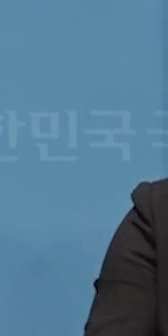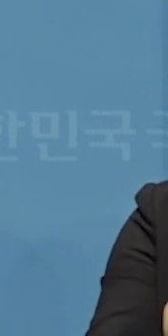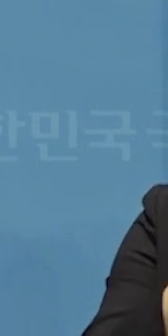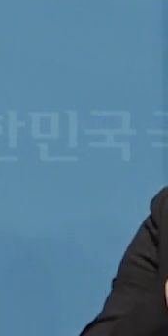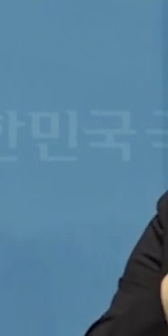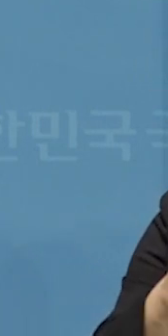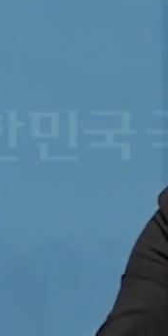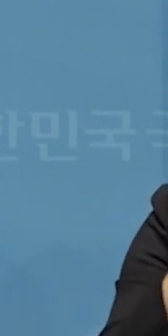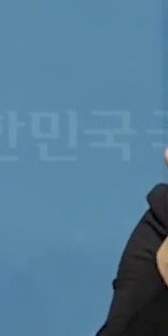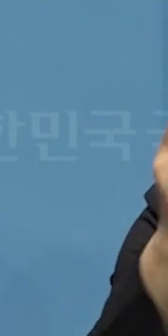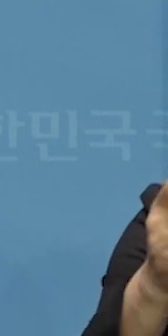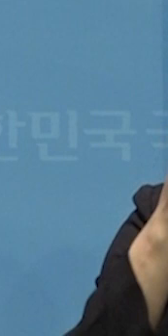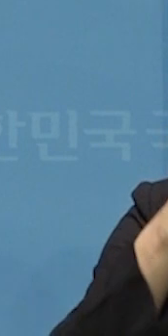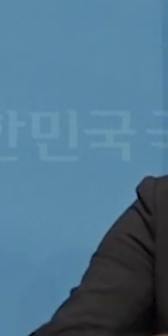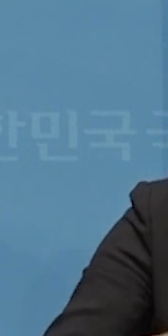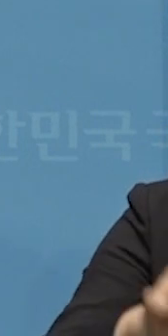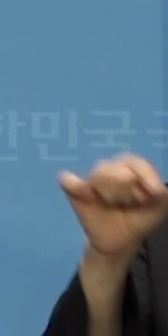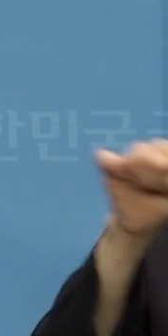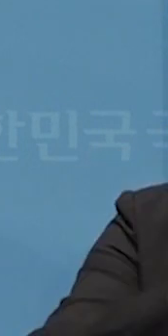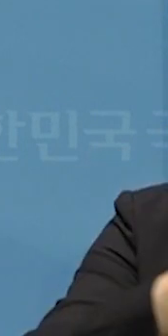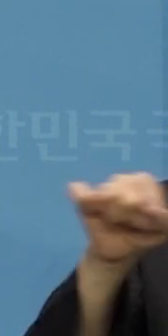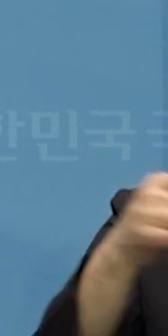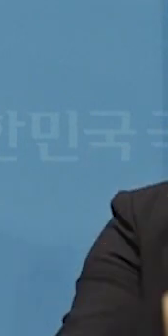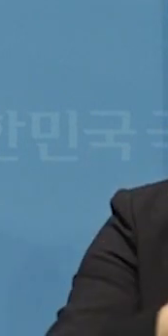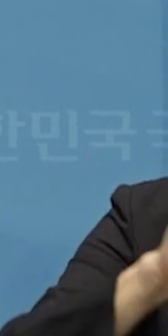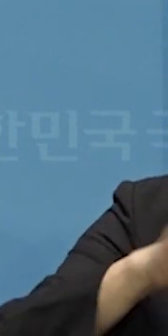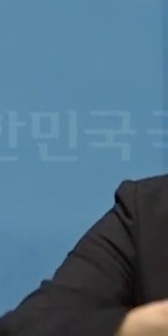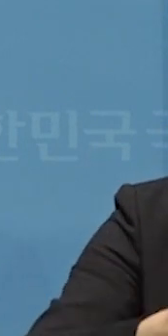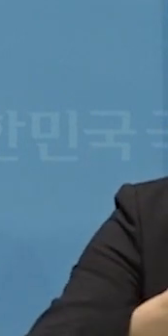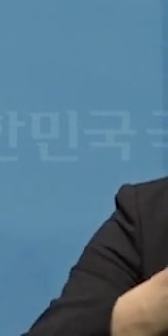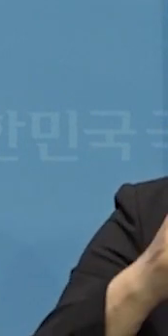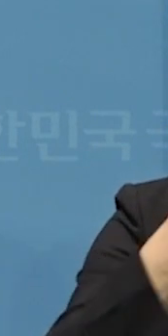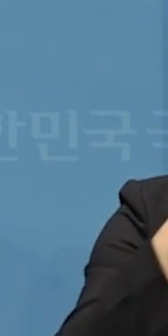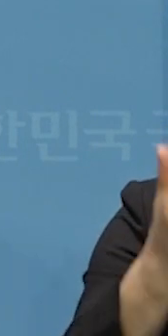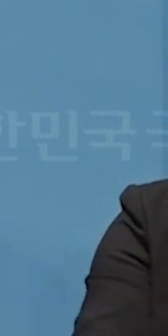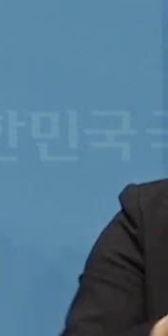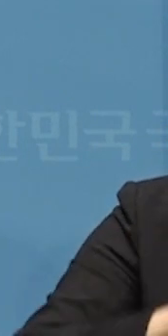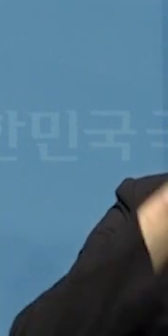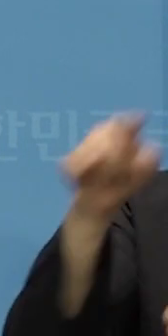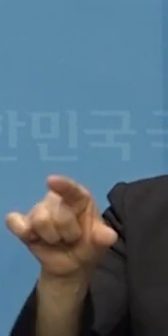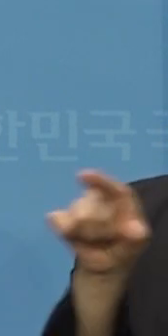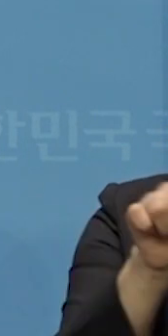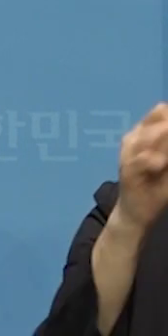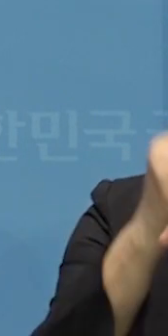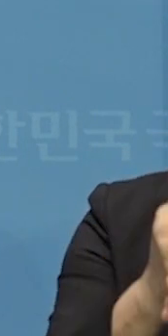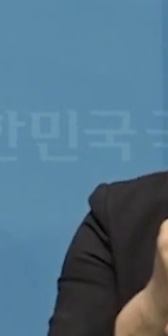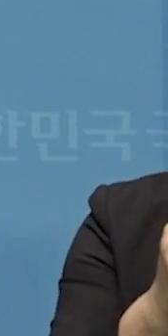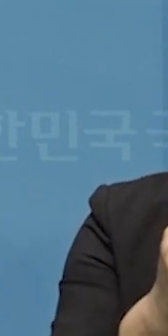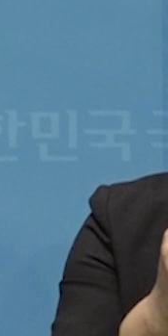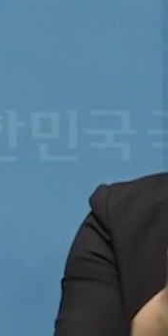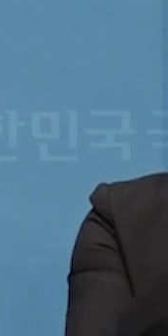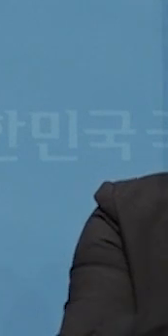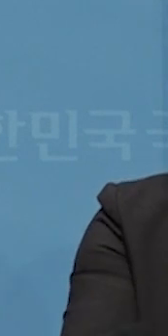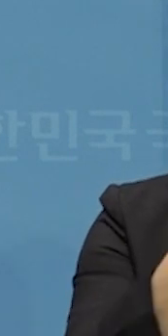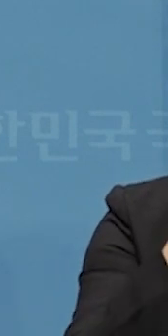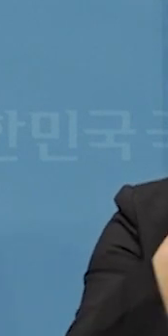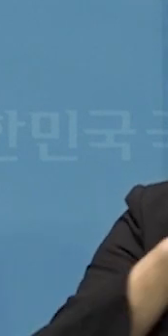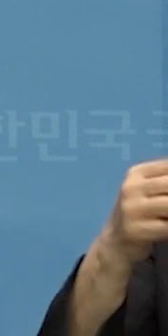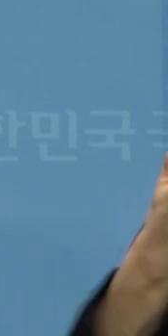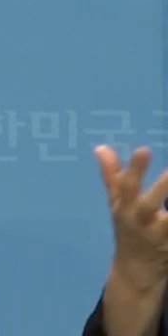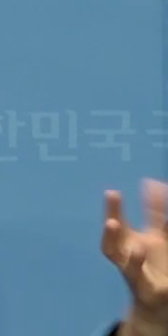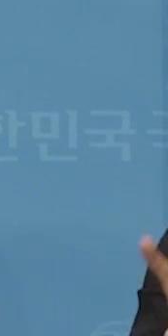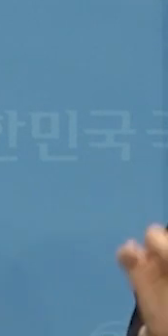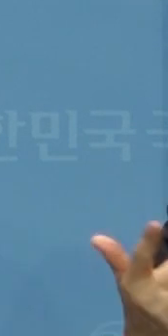고치 주의 정치도 자생력 없이 외부 인사의 기대 연만 하는 무능력한 정당도